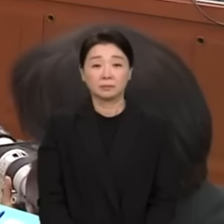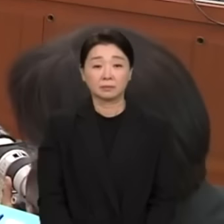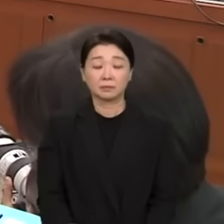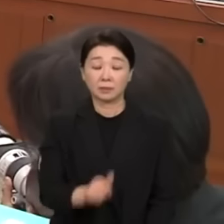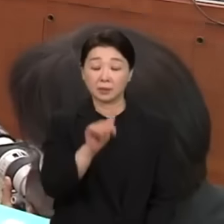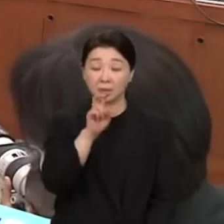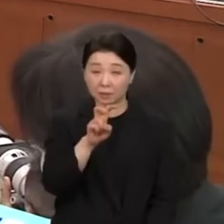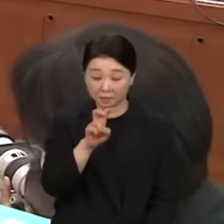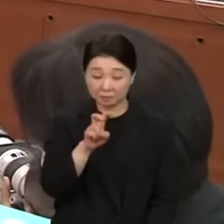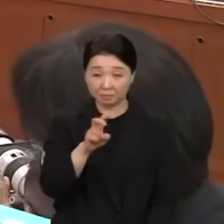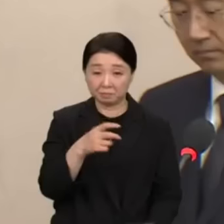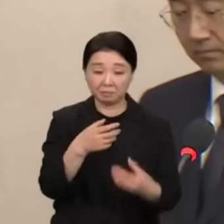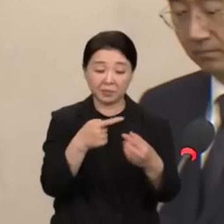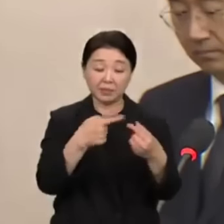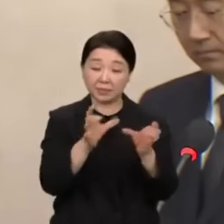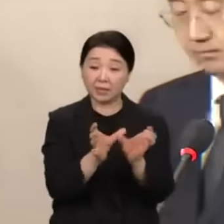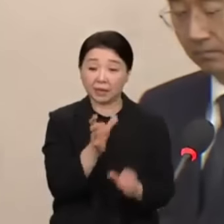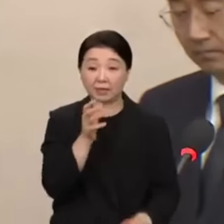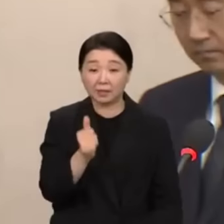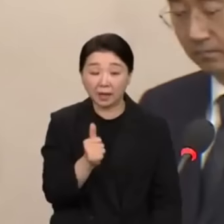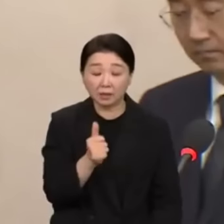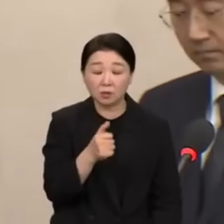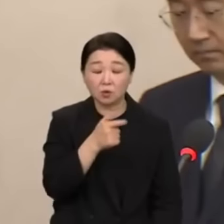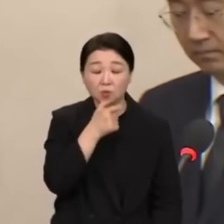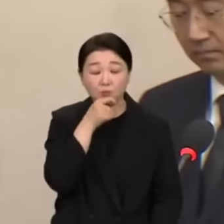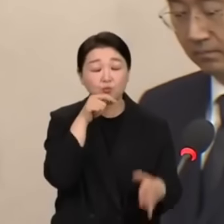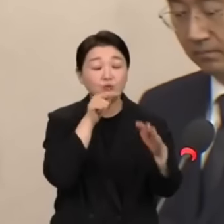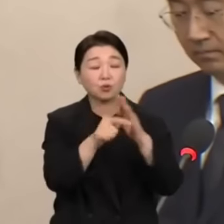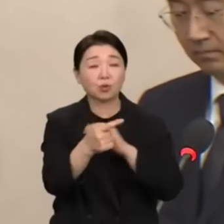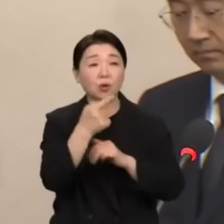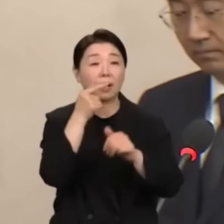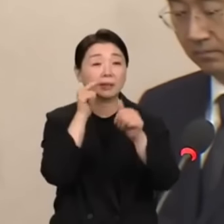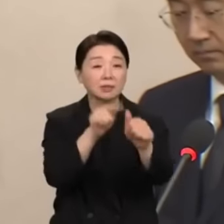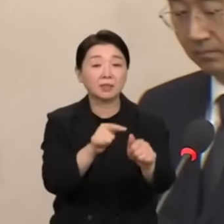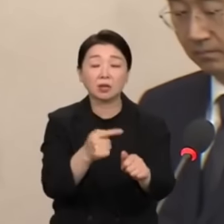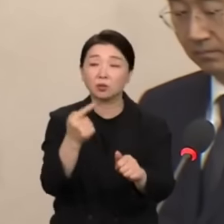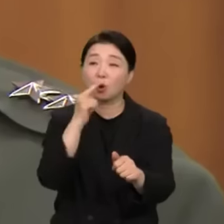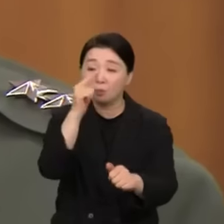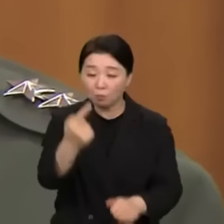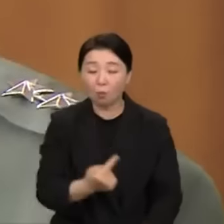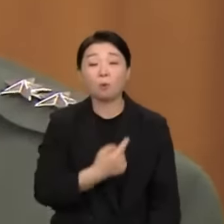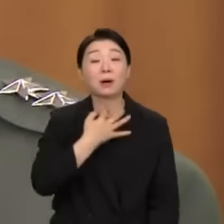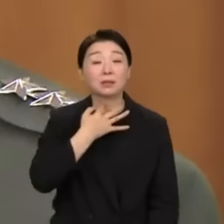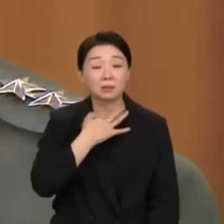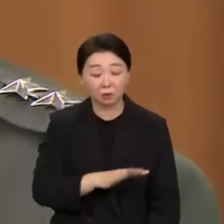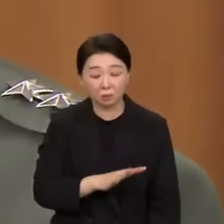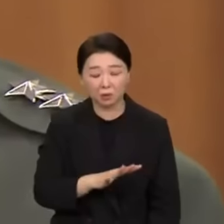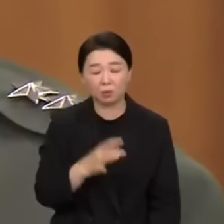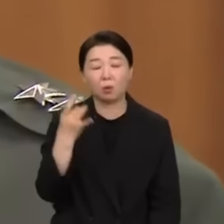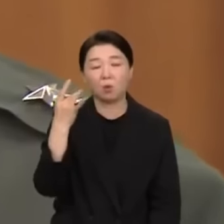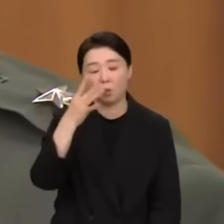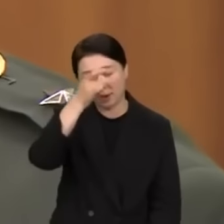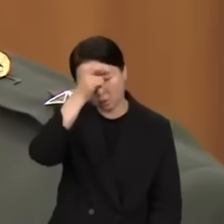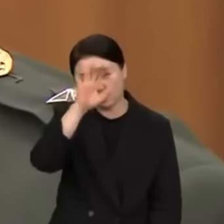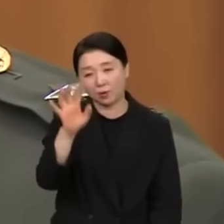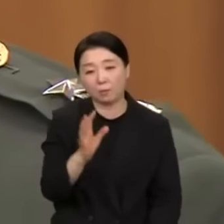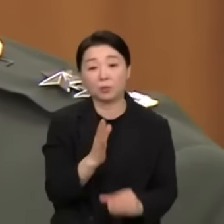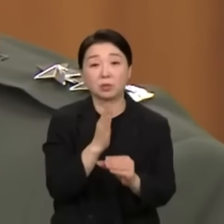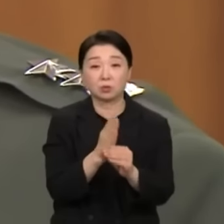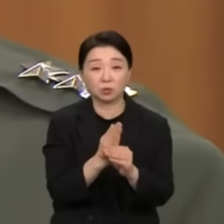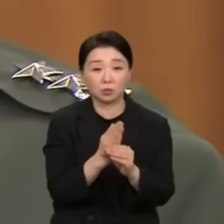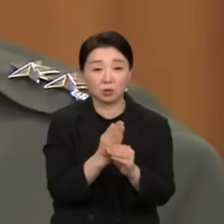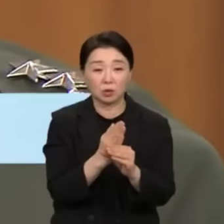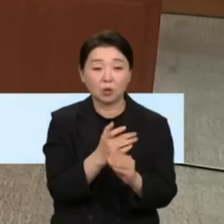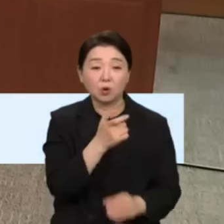임성근 전 해병대 1사단장은 수중수색을 지시한 적도 보고받은 적도 없다는 기존 입장을 되풀이했습니다. 수색을